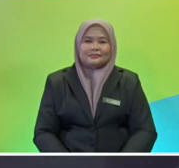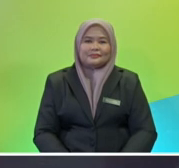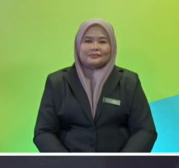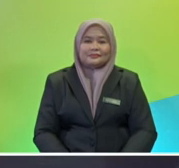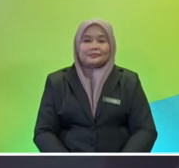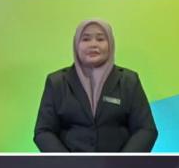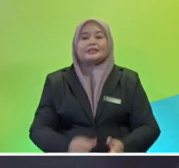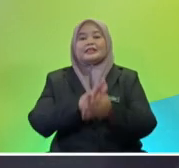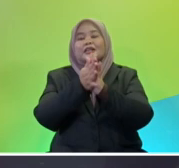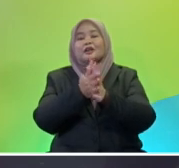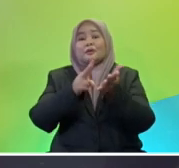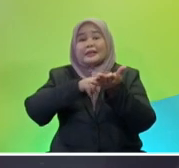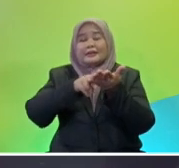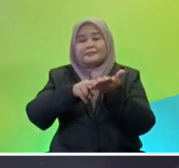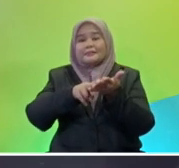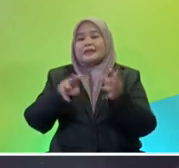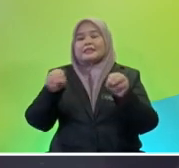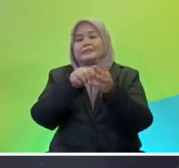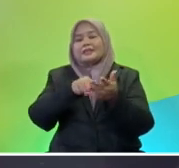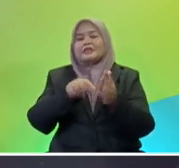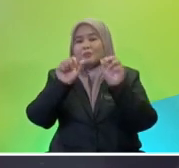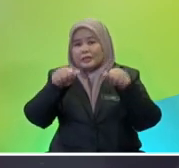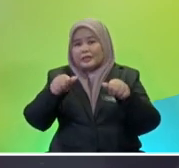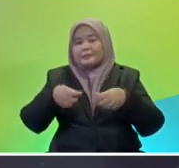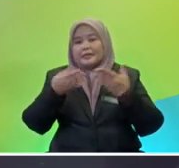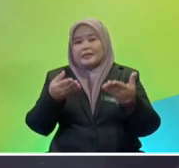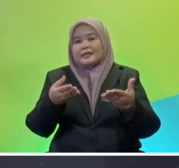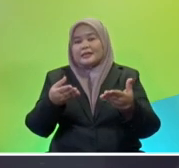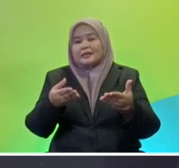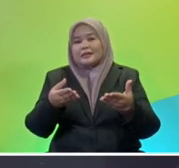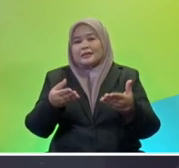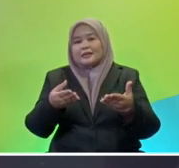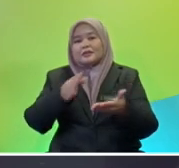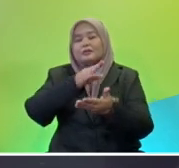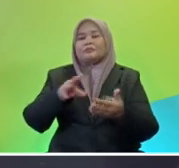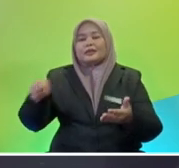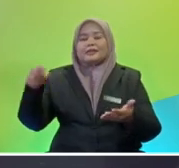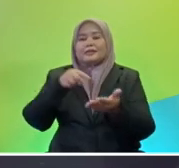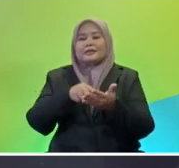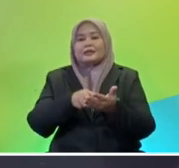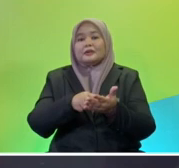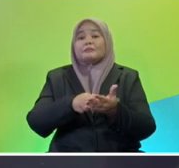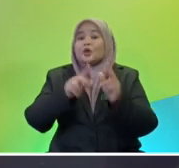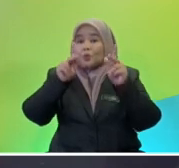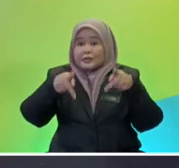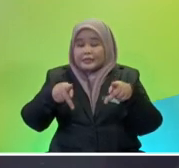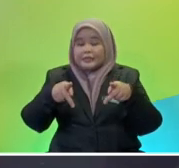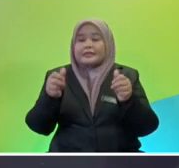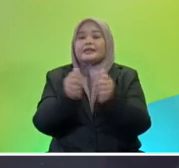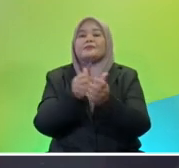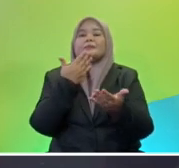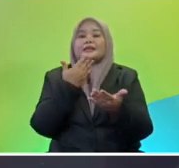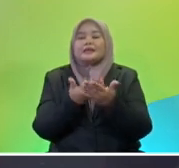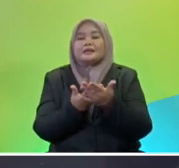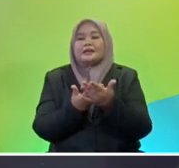Jadi kalau bacaan macam ini kita boleh bagi kita ini dia menguasai dengan baik Kalau